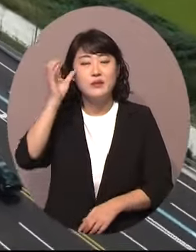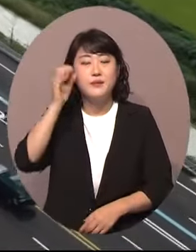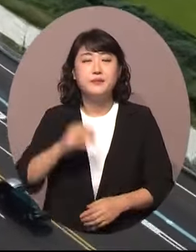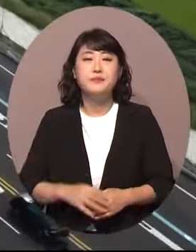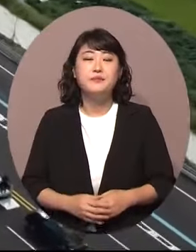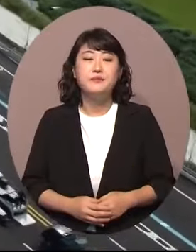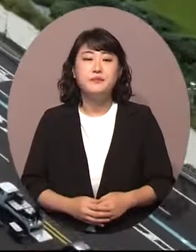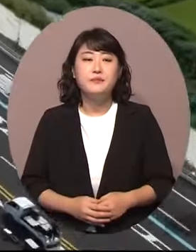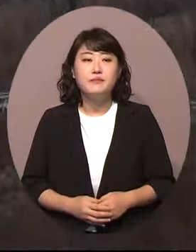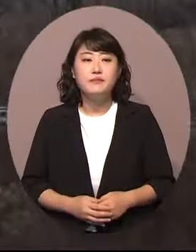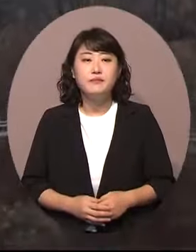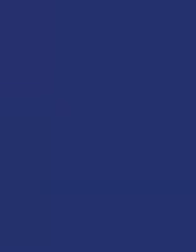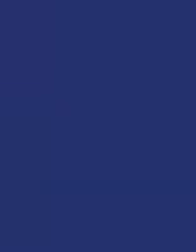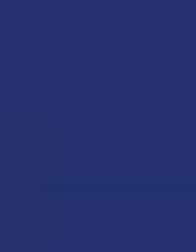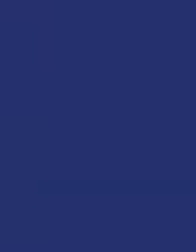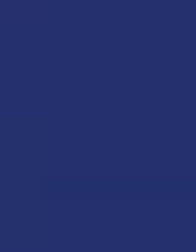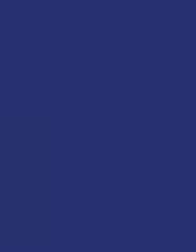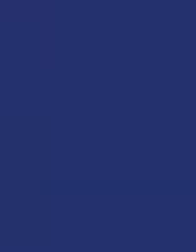김태욱입니다